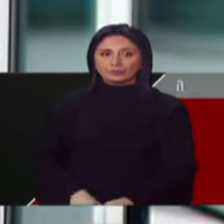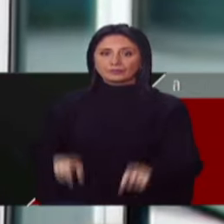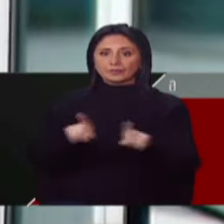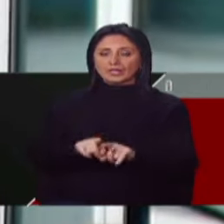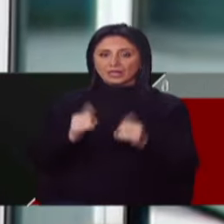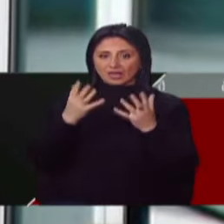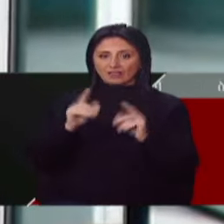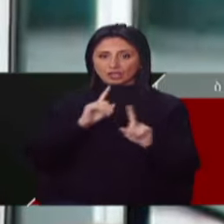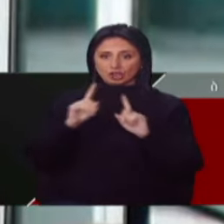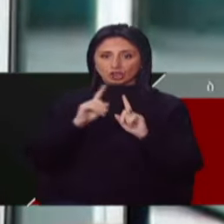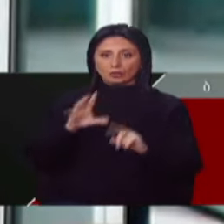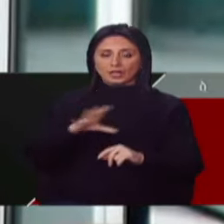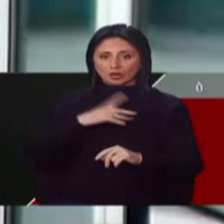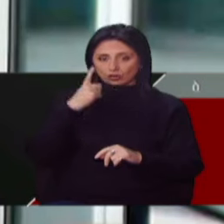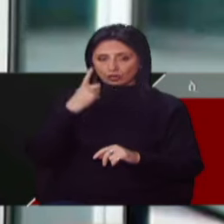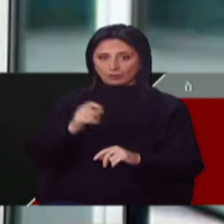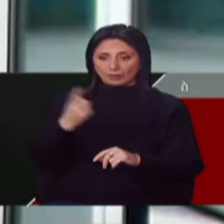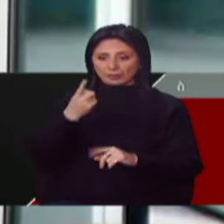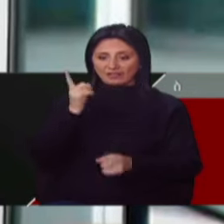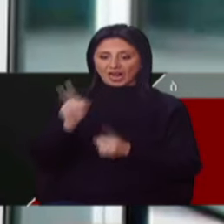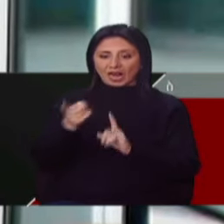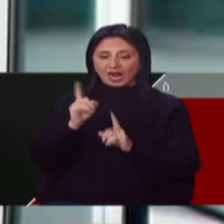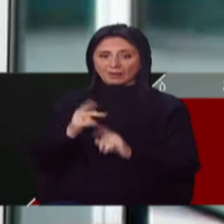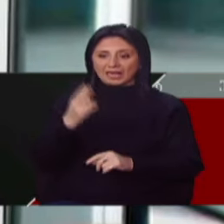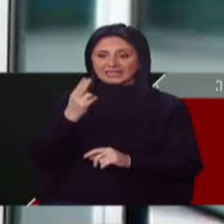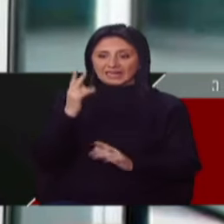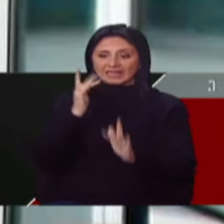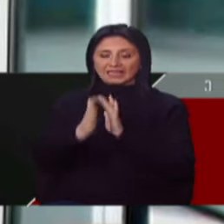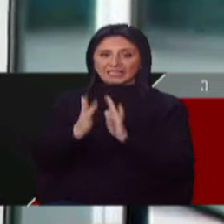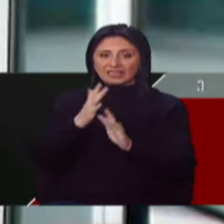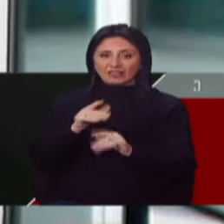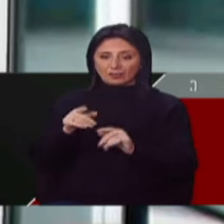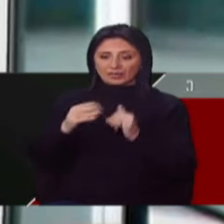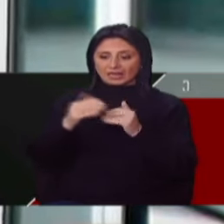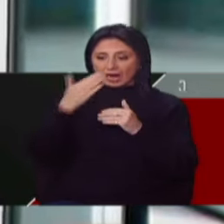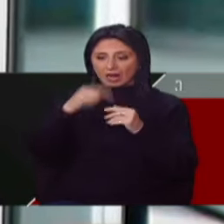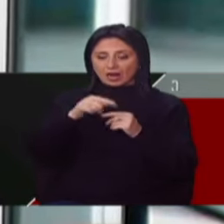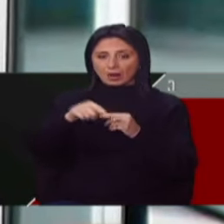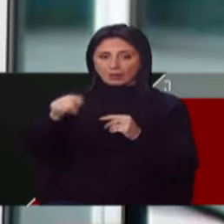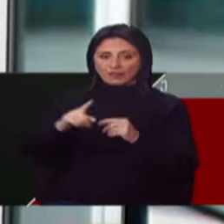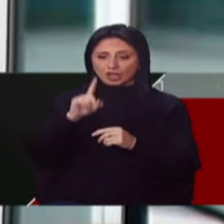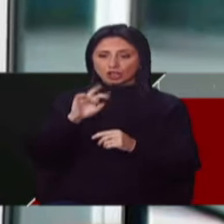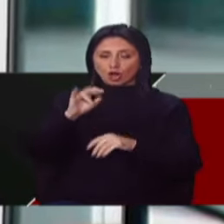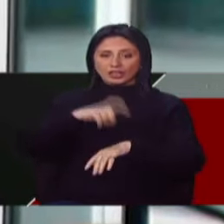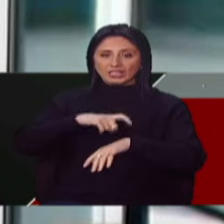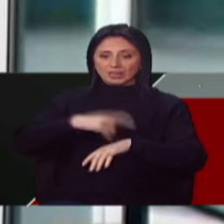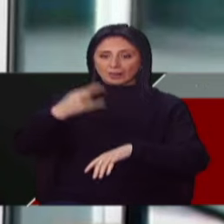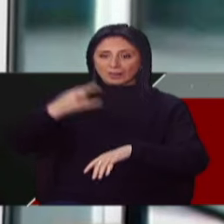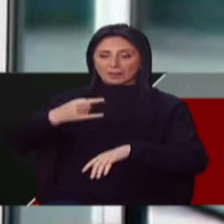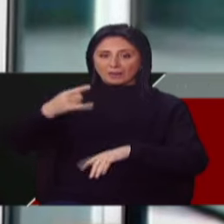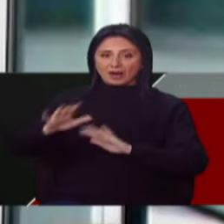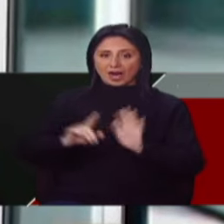Ასევე დღევანდელ ხდომაზე გახდა ცნობილი, რომ 1 აპრილიდან წერეთლის გამზირზე და მიმდებარე ტერიტორიაზე ზონალურ საათობრივი